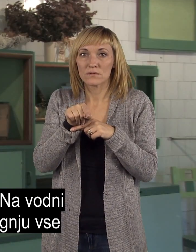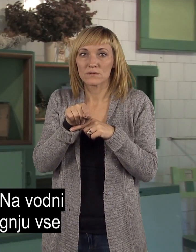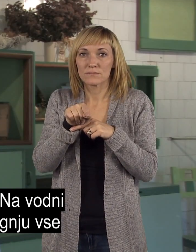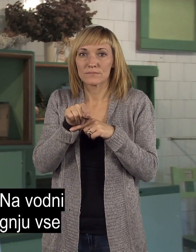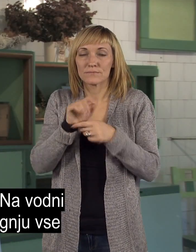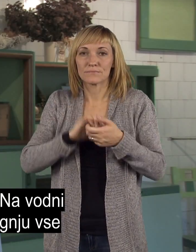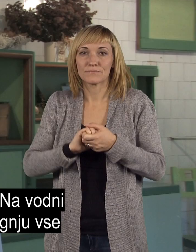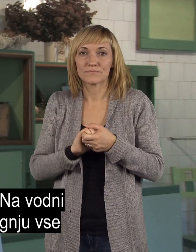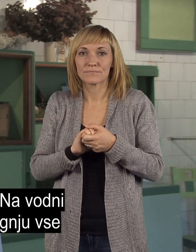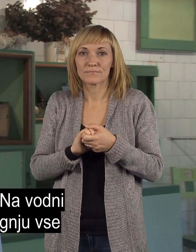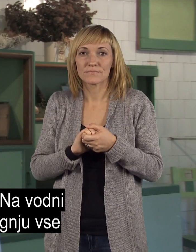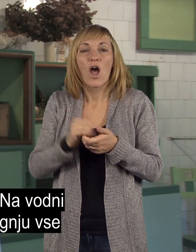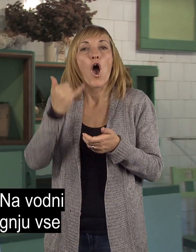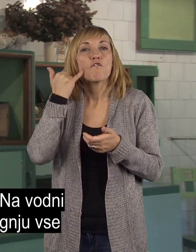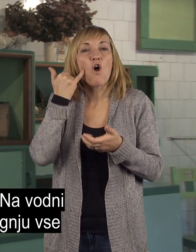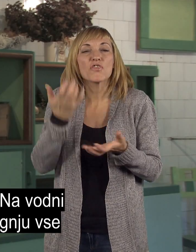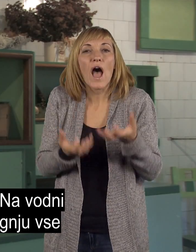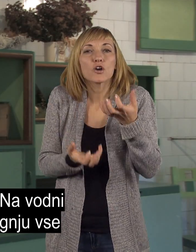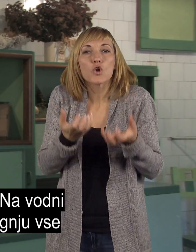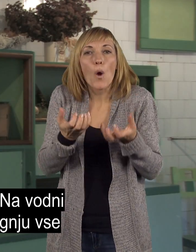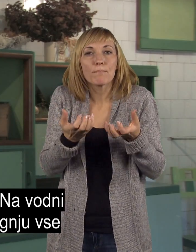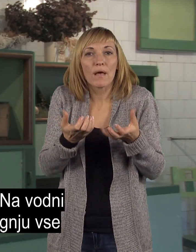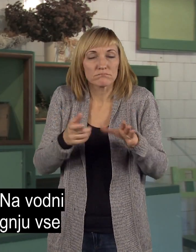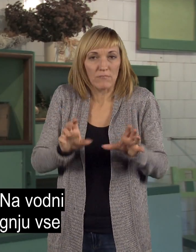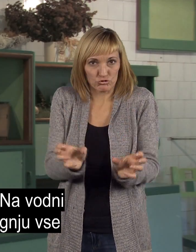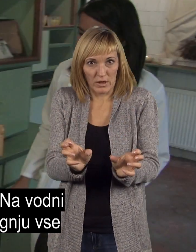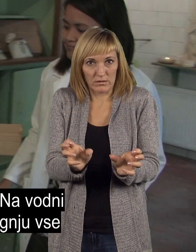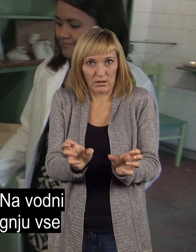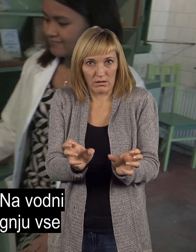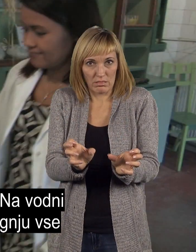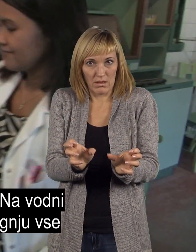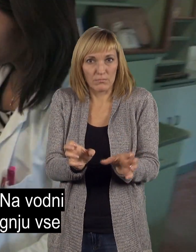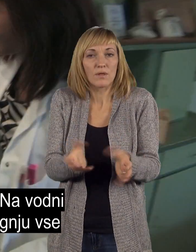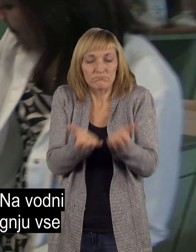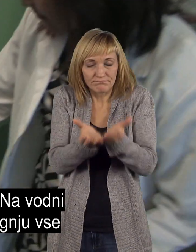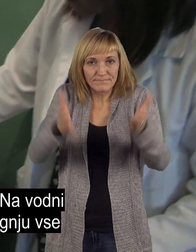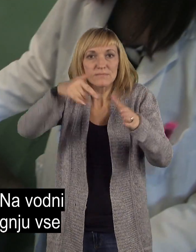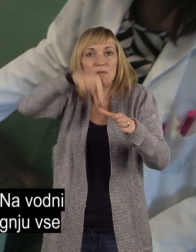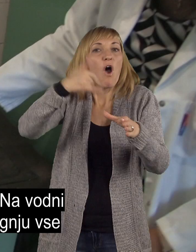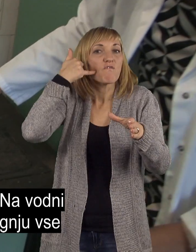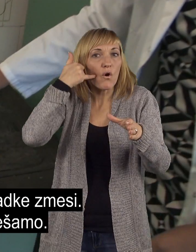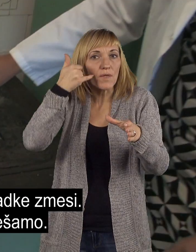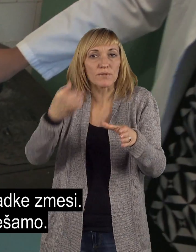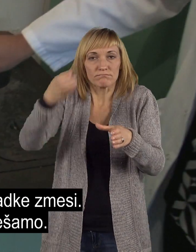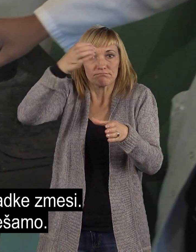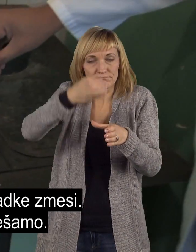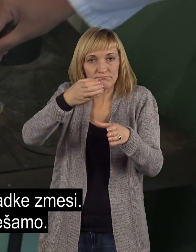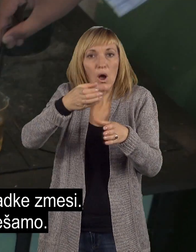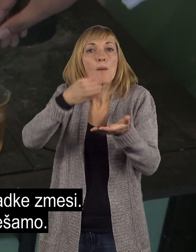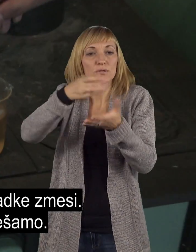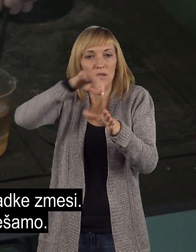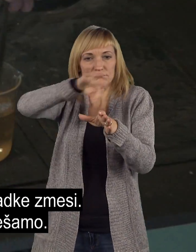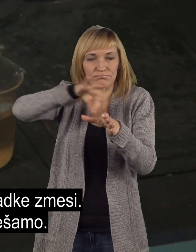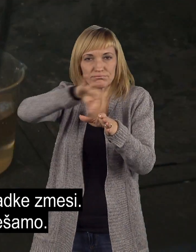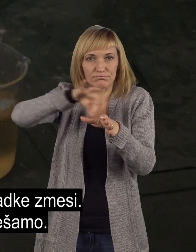v vodni kopel na štedilniku raztopimo. Dosti